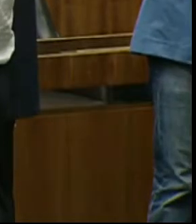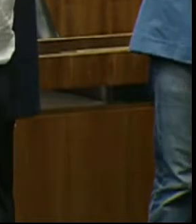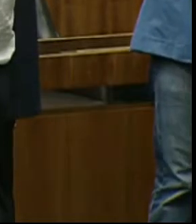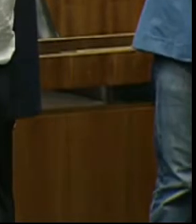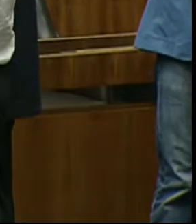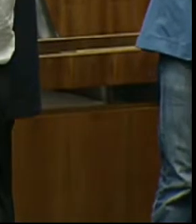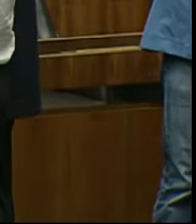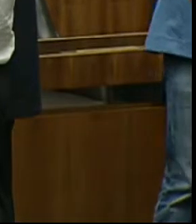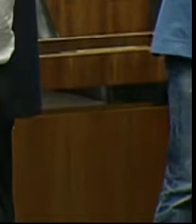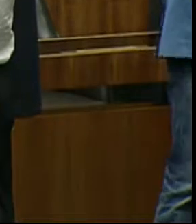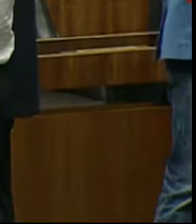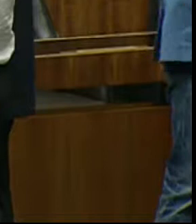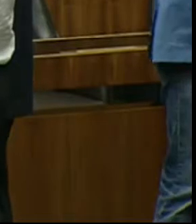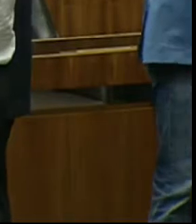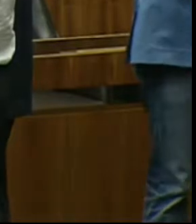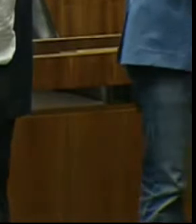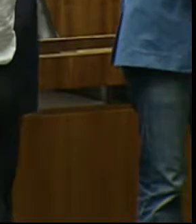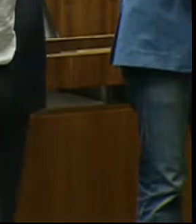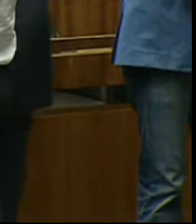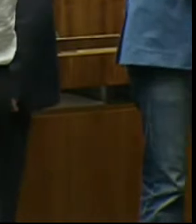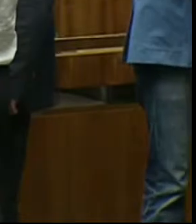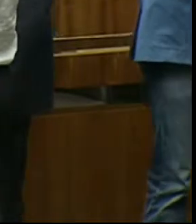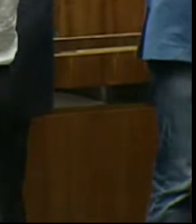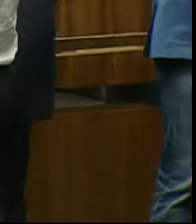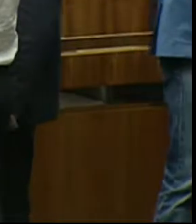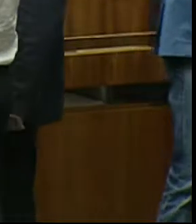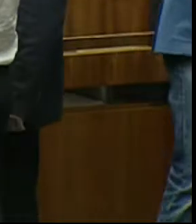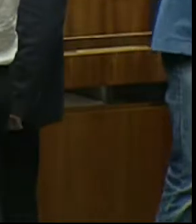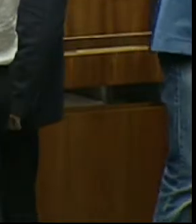Ja, unterdessen werden weiter fleißig